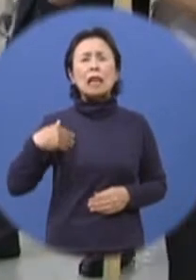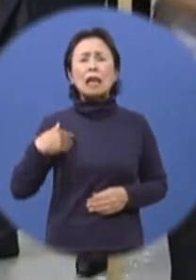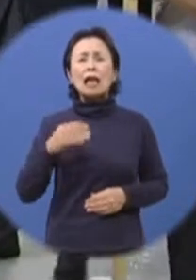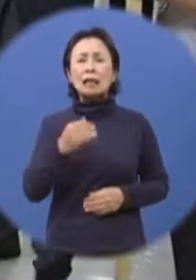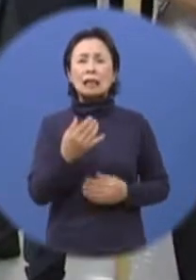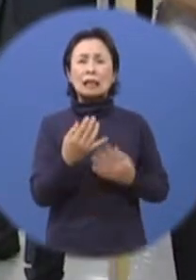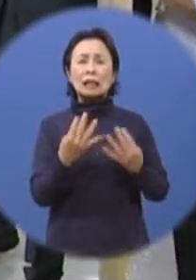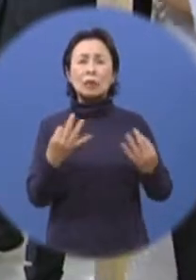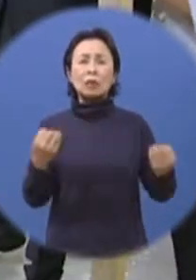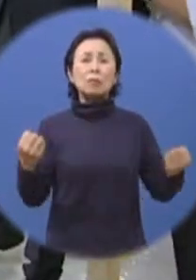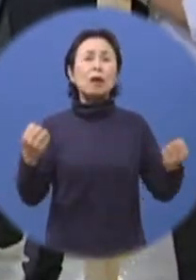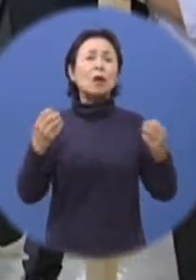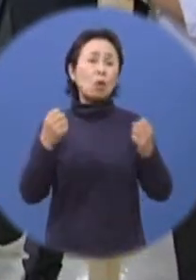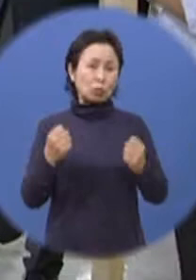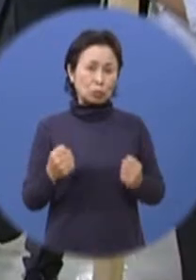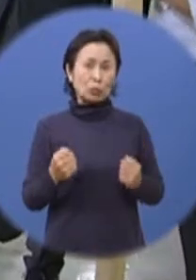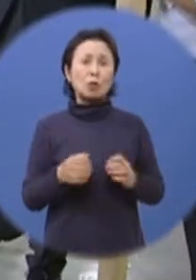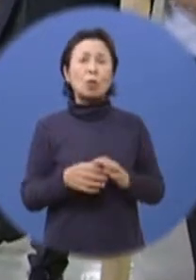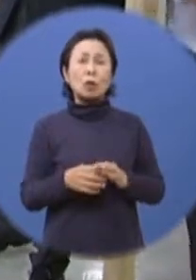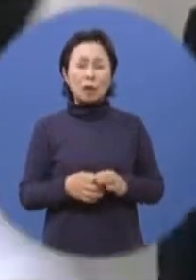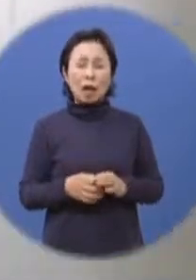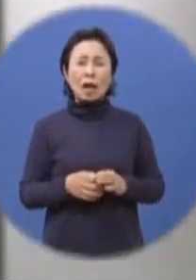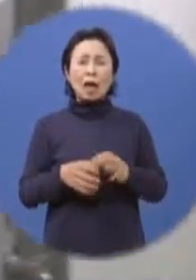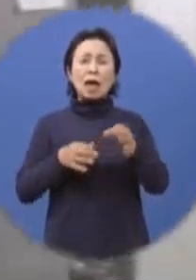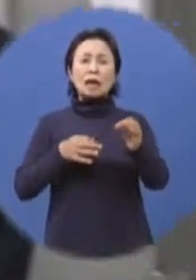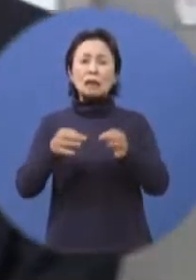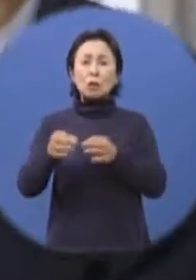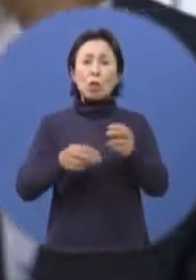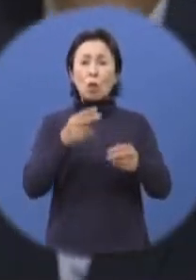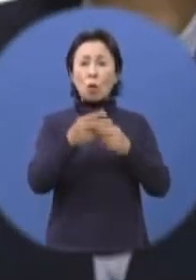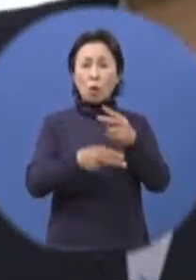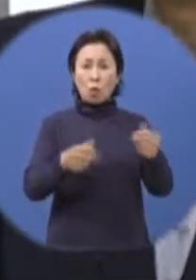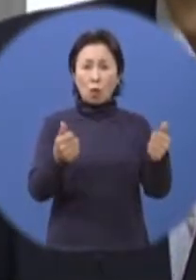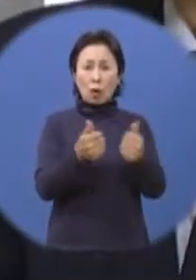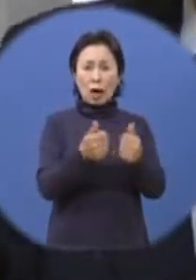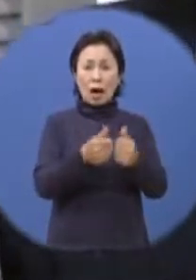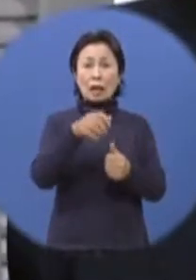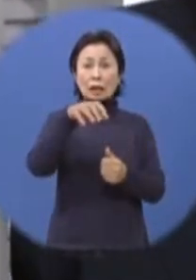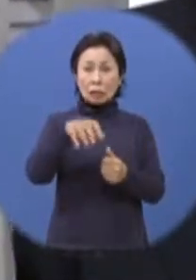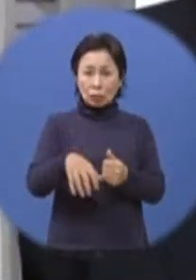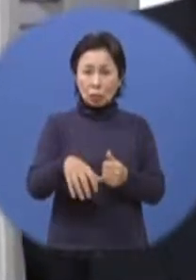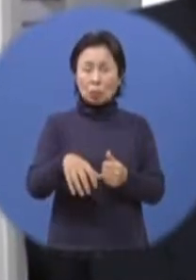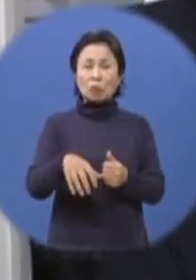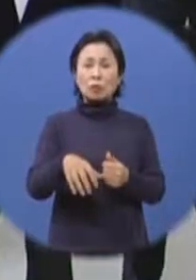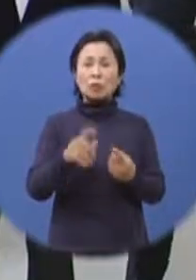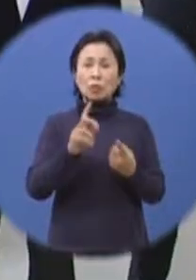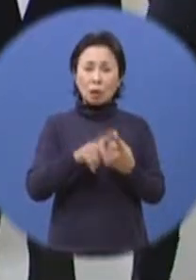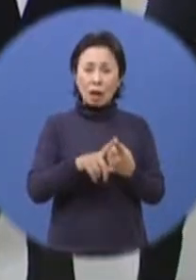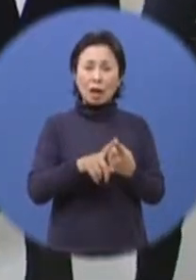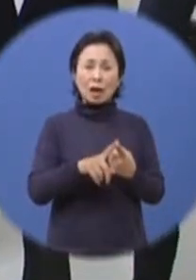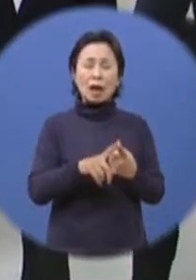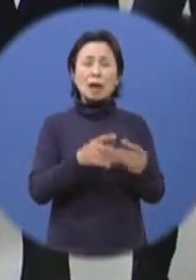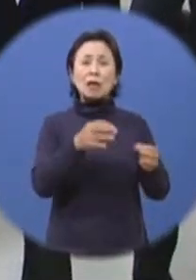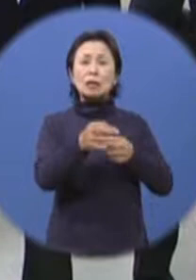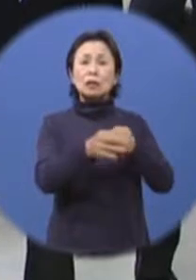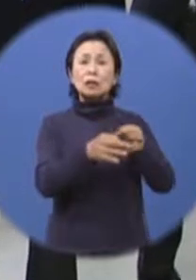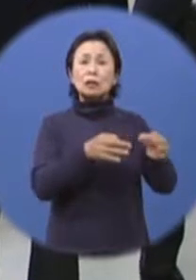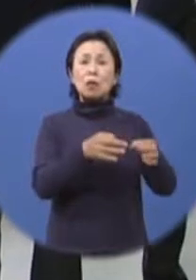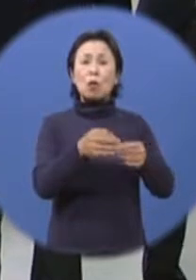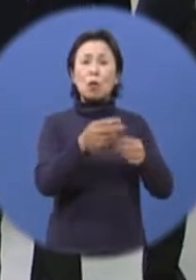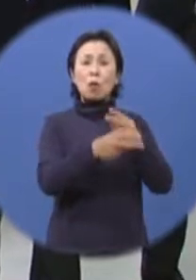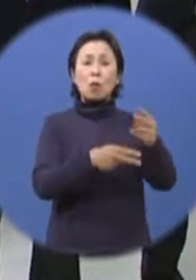aしたがって商工会議所これまでしただったんだ標高会社のルートセガ商工会のルートで